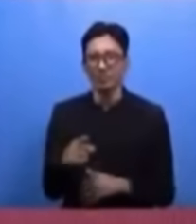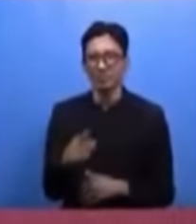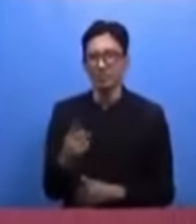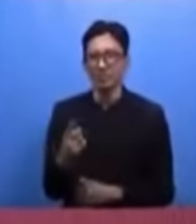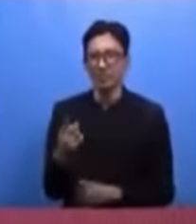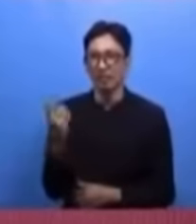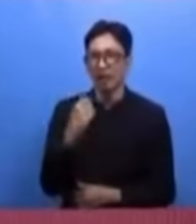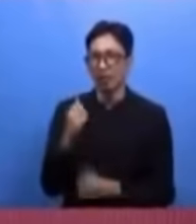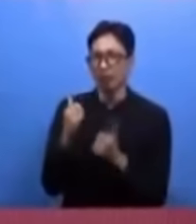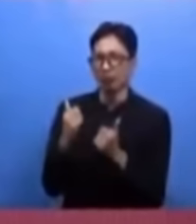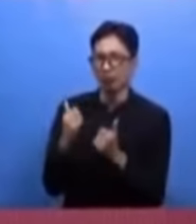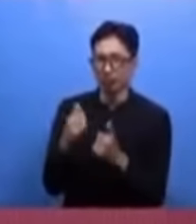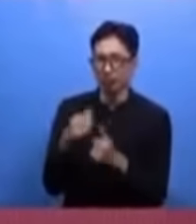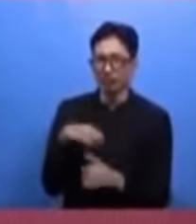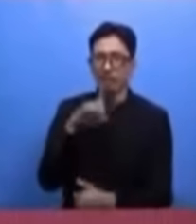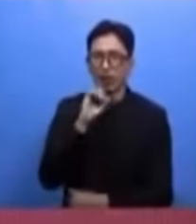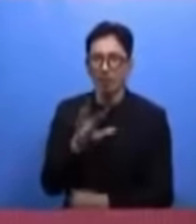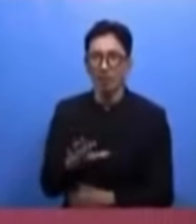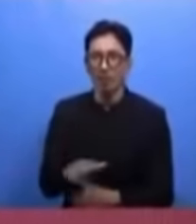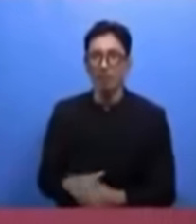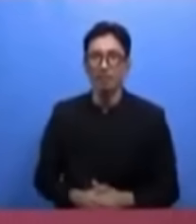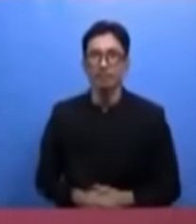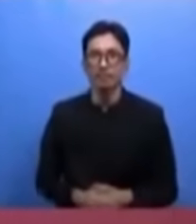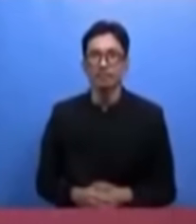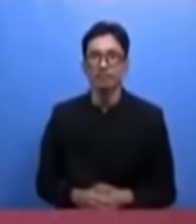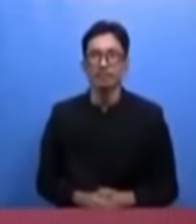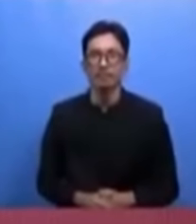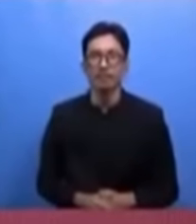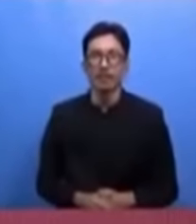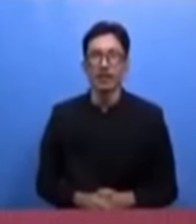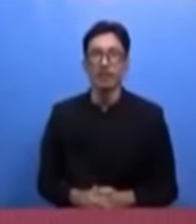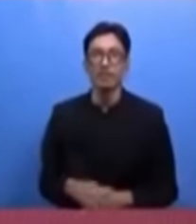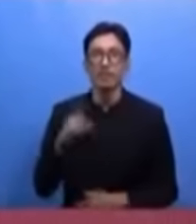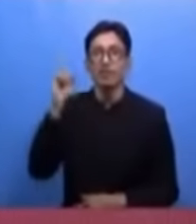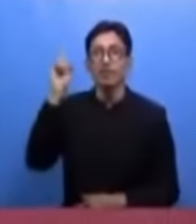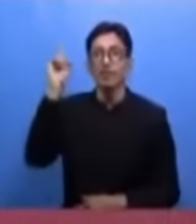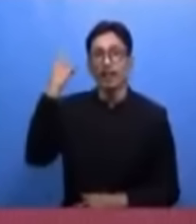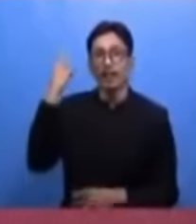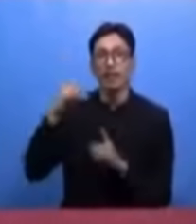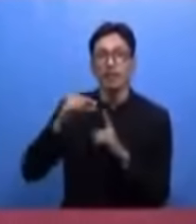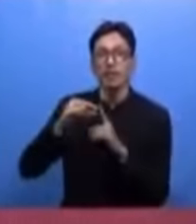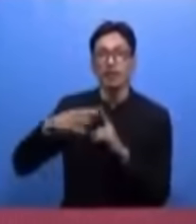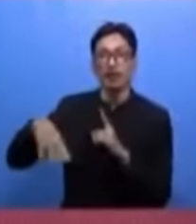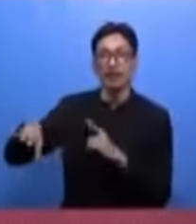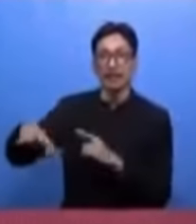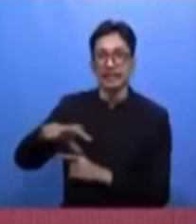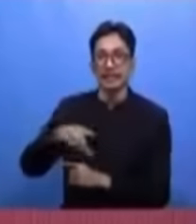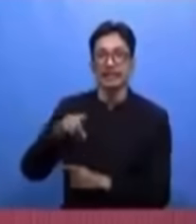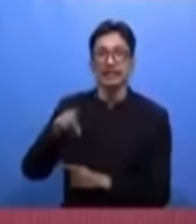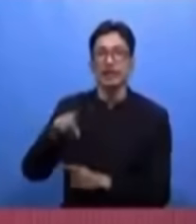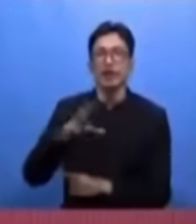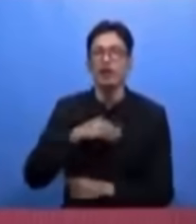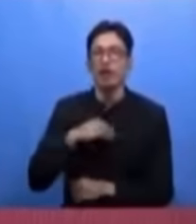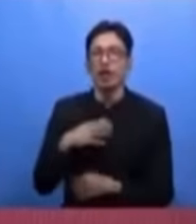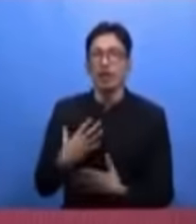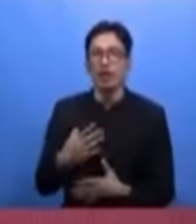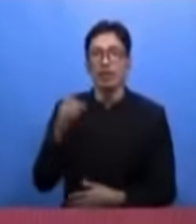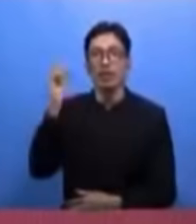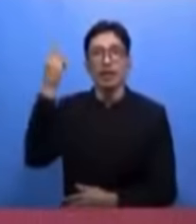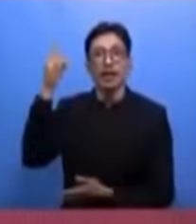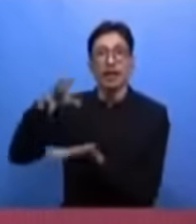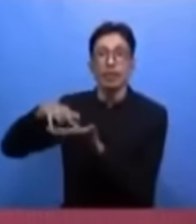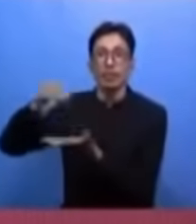jawab. Pemerintah provinsi adalah merupakan perwakilan daripada pemerintah